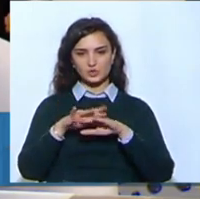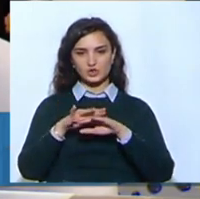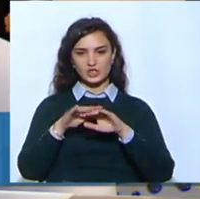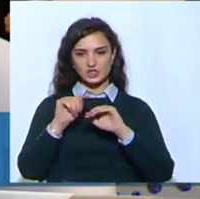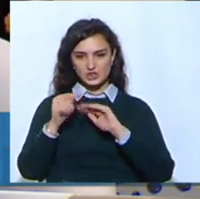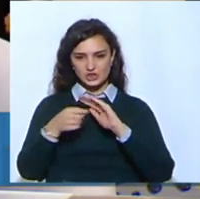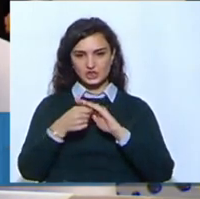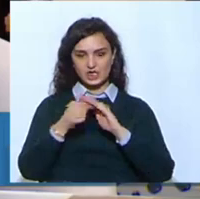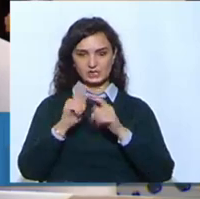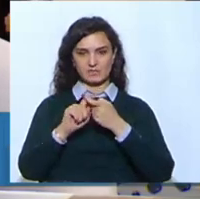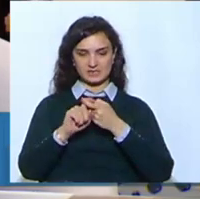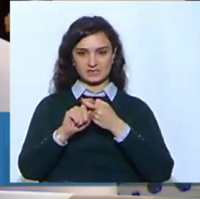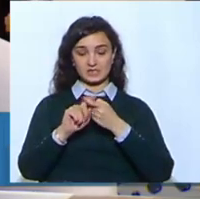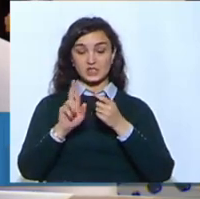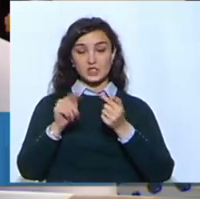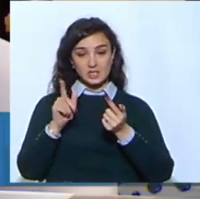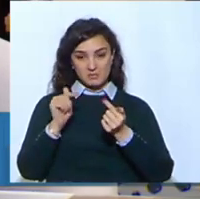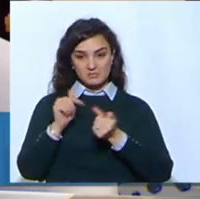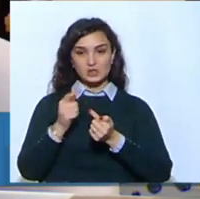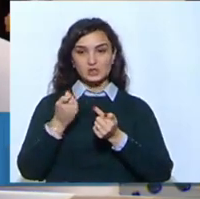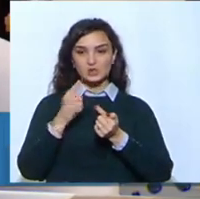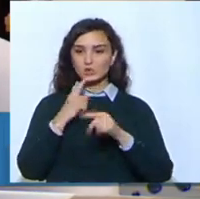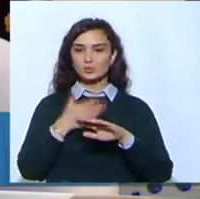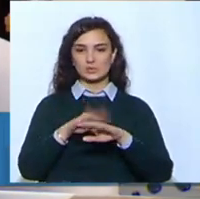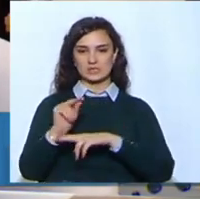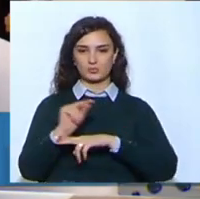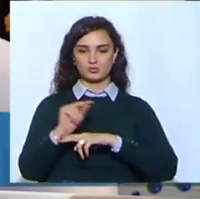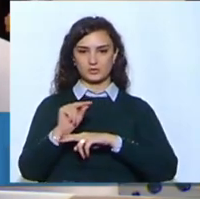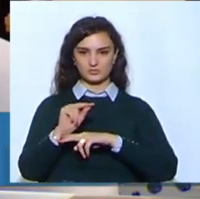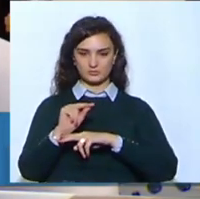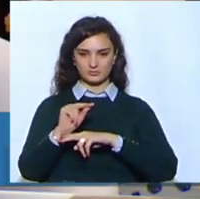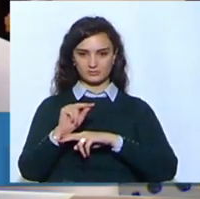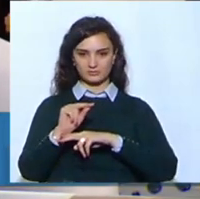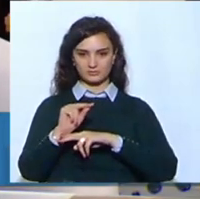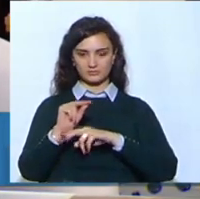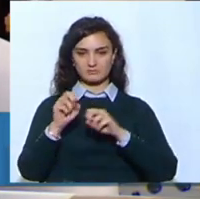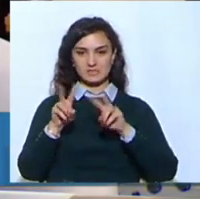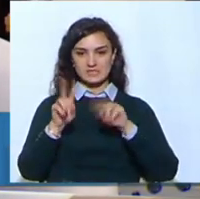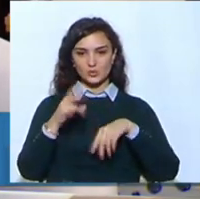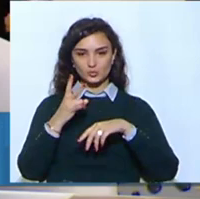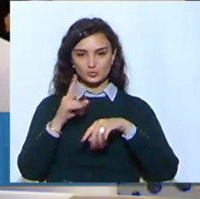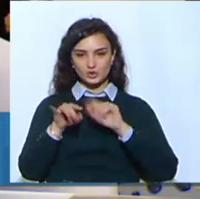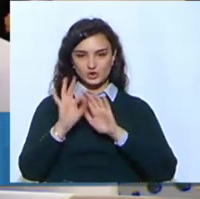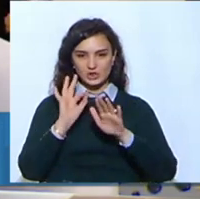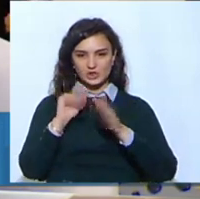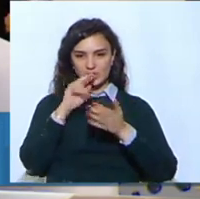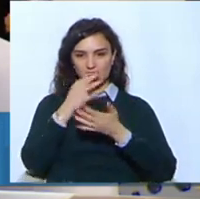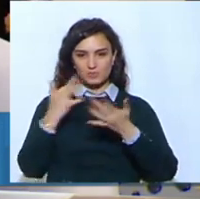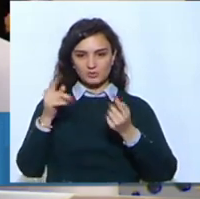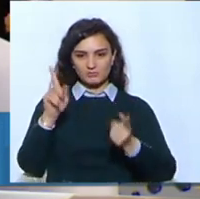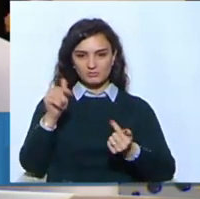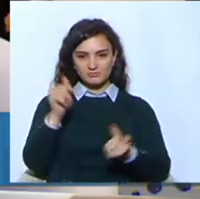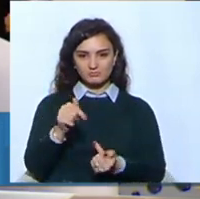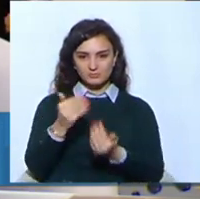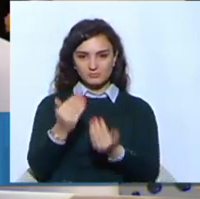და ინფექციას წარმოადგენს და შესაბამისად ცოტა რთული სამკურნალოა, იმიტომ რომ გარკვეული სპეციფიკით უნდა შეირჩეს ის ანტიბიოტიკები, რომელიც